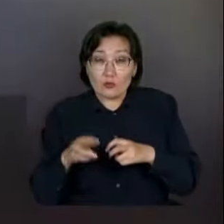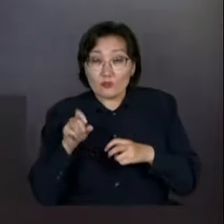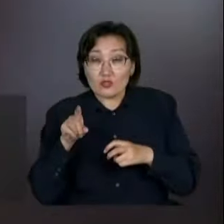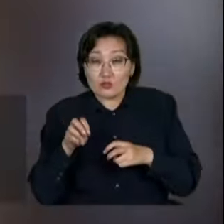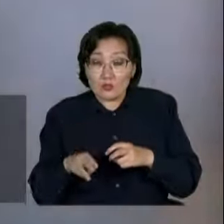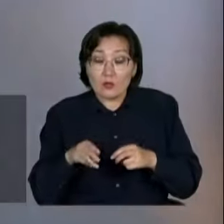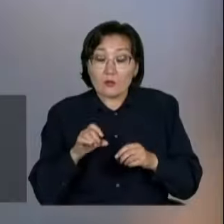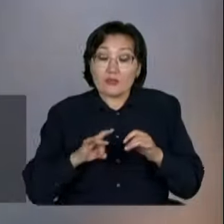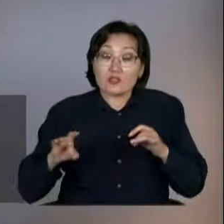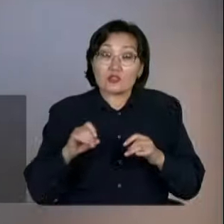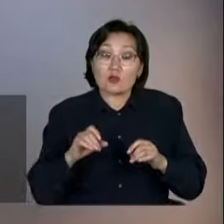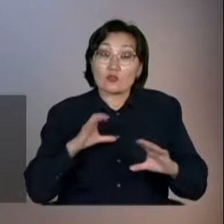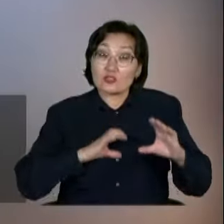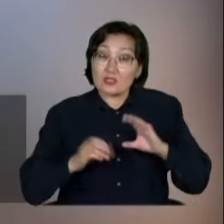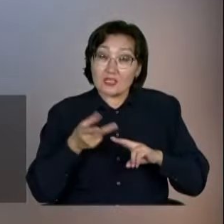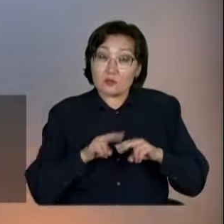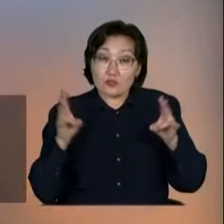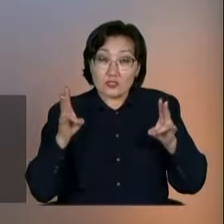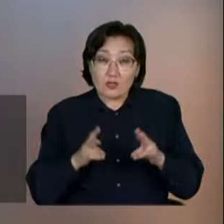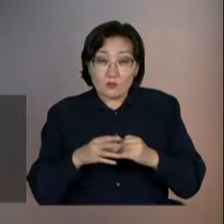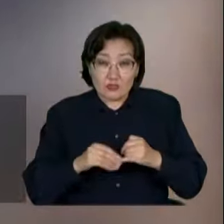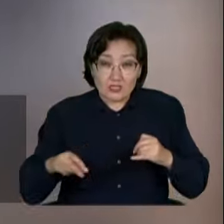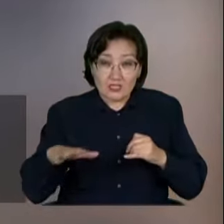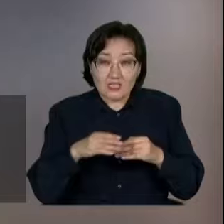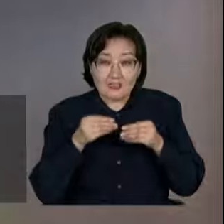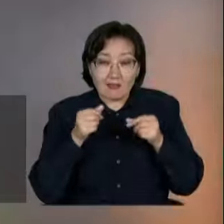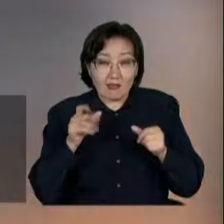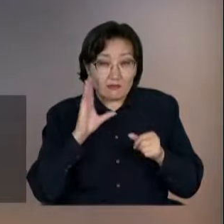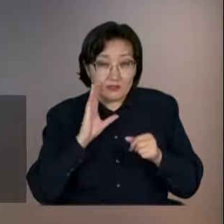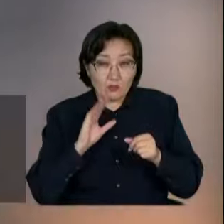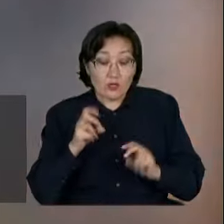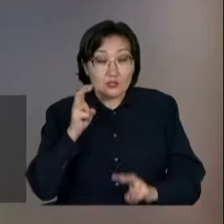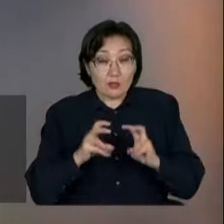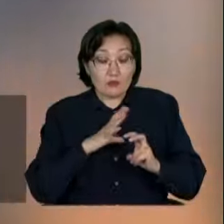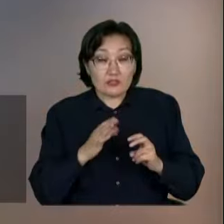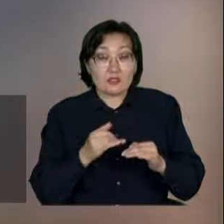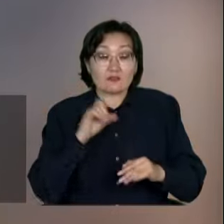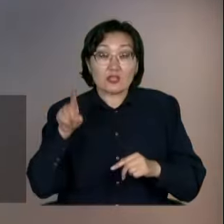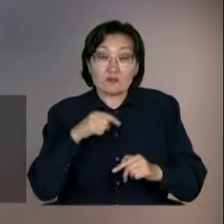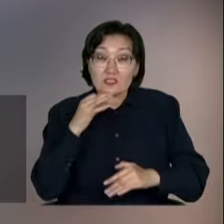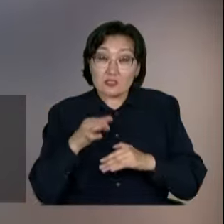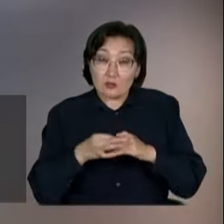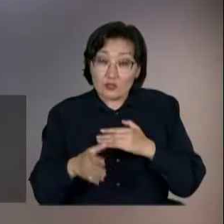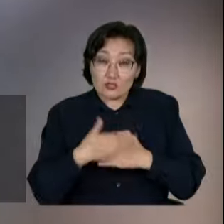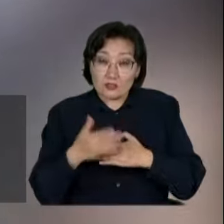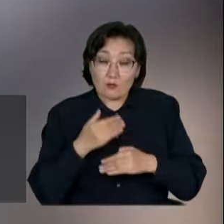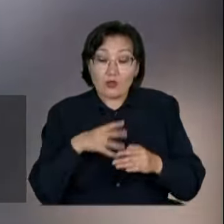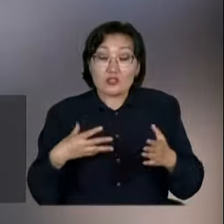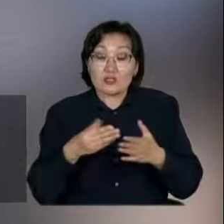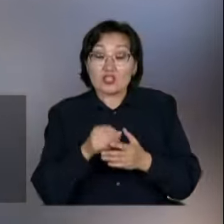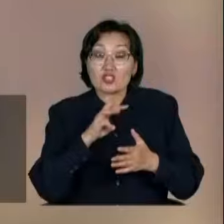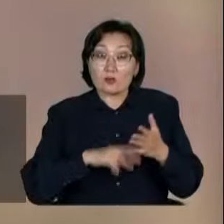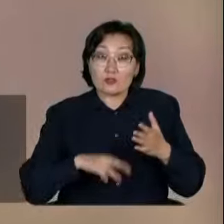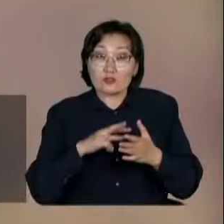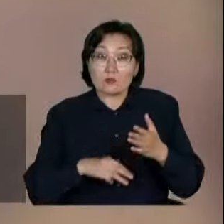микрорайоне института, от которого и пострадали земля и талые воды. Предприятие было привлечено к административной ответственности и выплатило штраф.